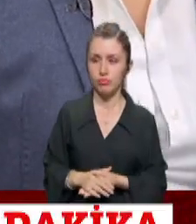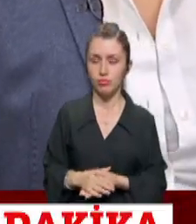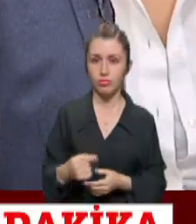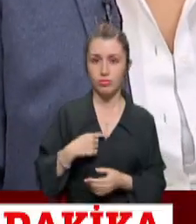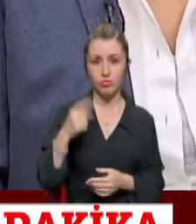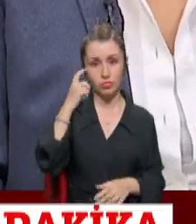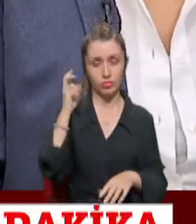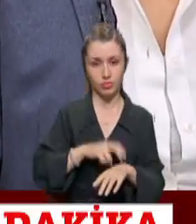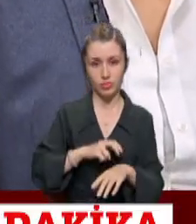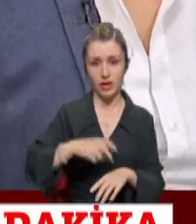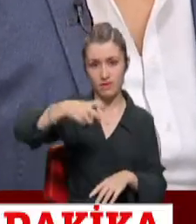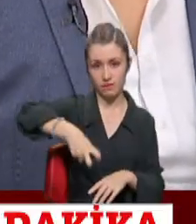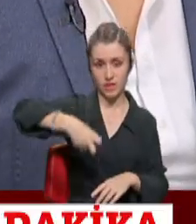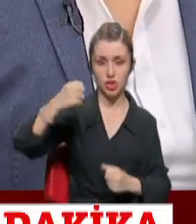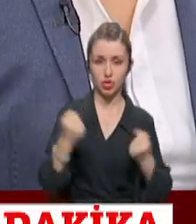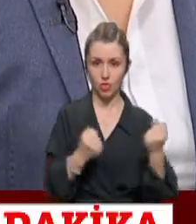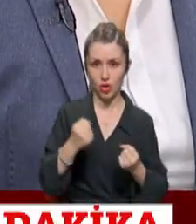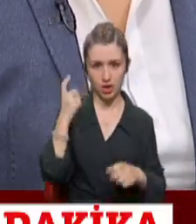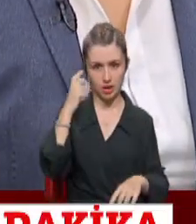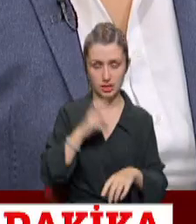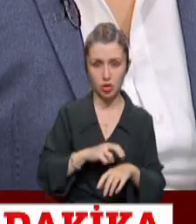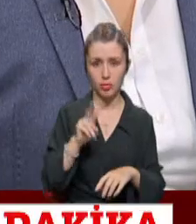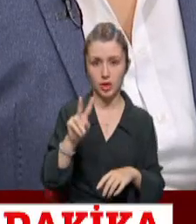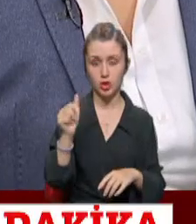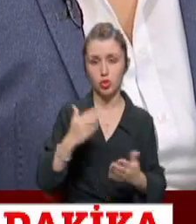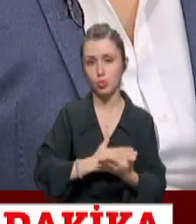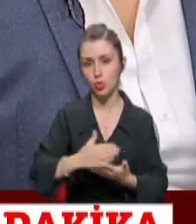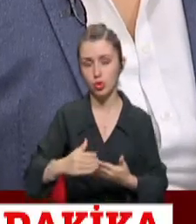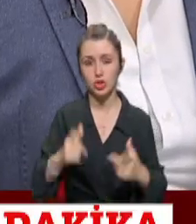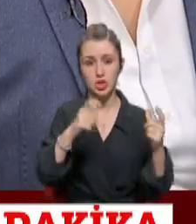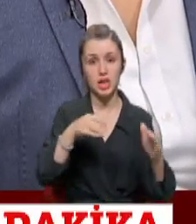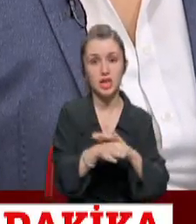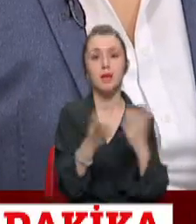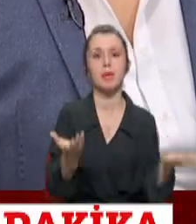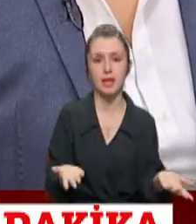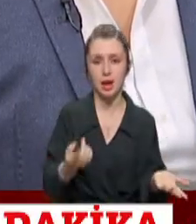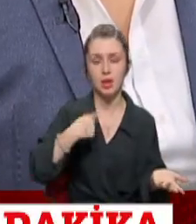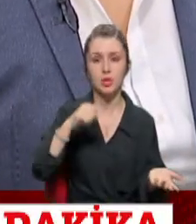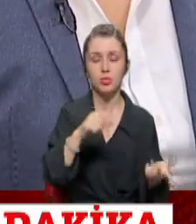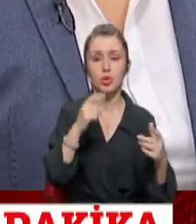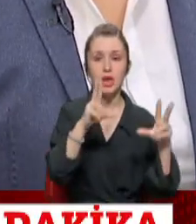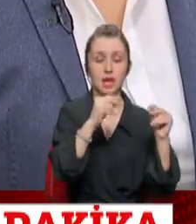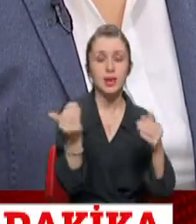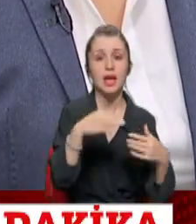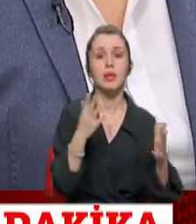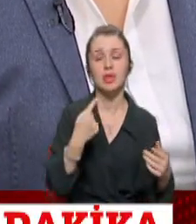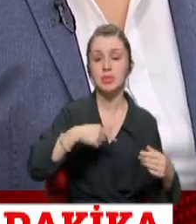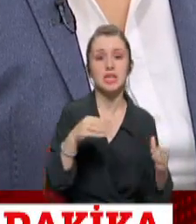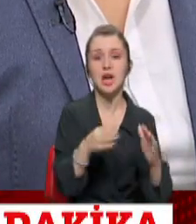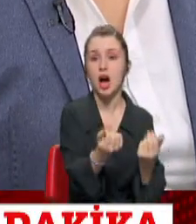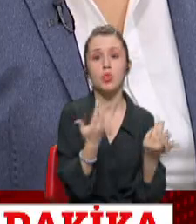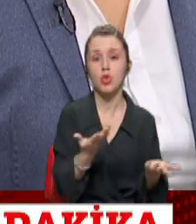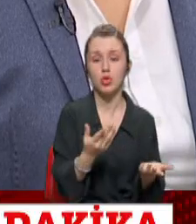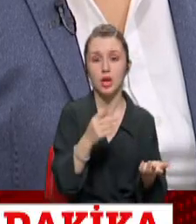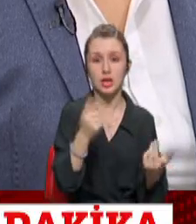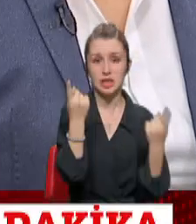Ben şeyi hatırlıyorum, vinç operatörlerini hatırlıyorum. 2 gün boyunca şehre giremediler. Biz buraya yatmaya gelmedik, bizi niye almıyorlar?